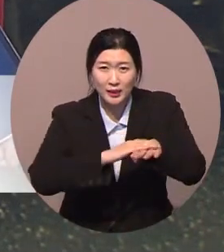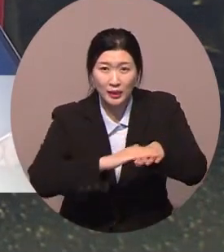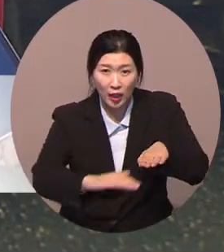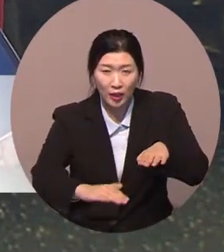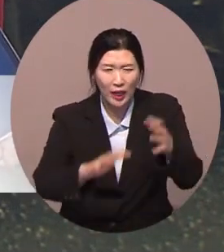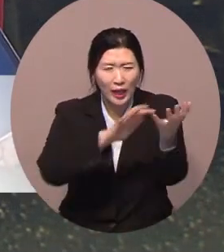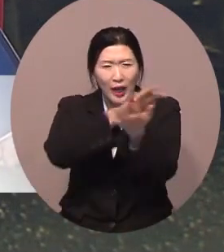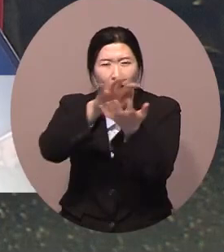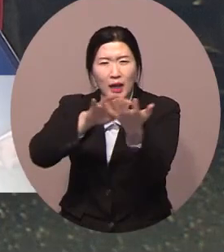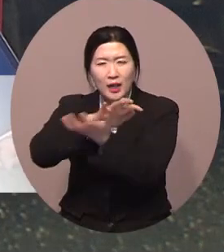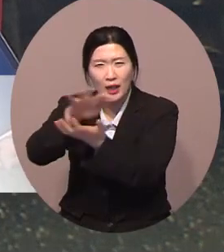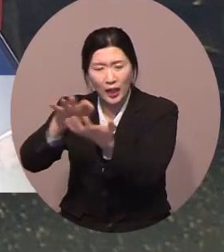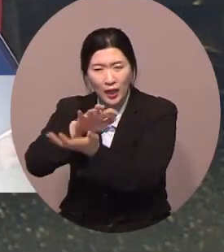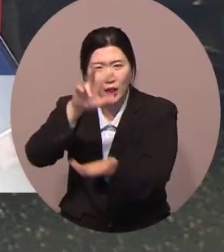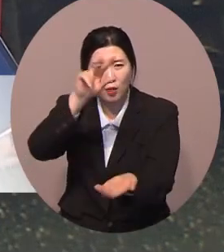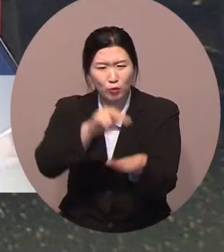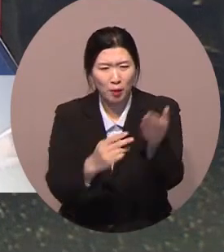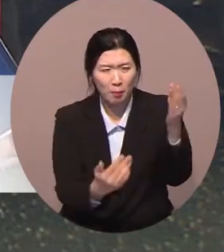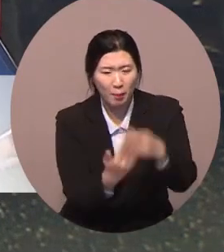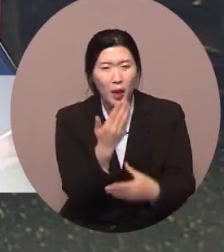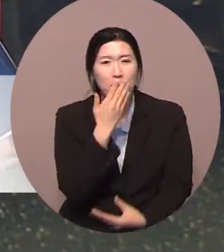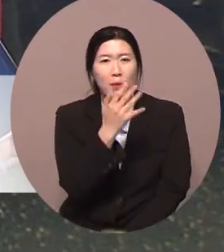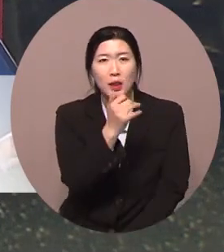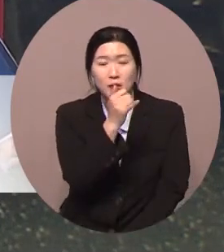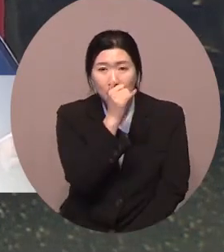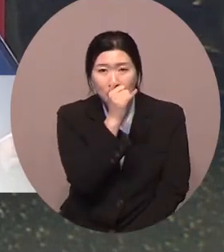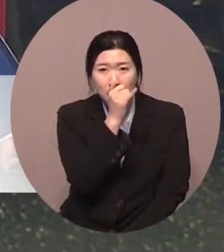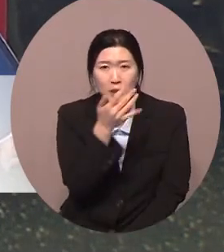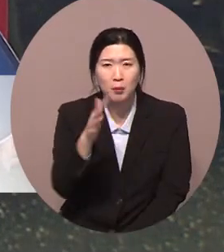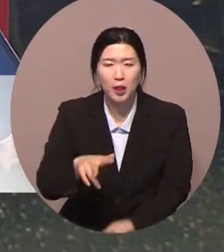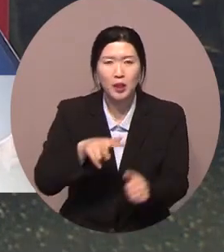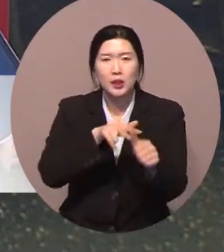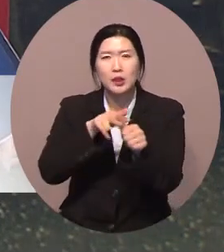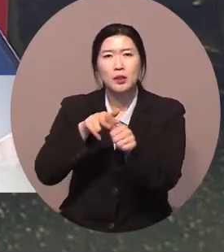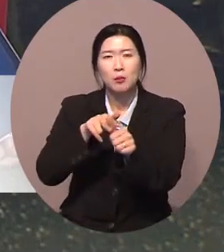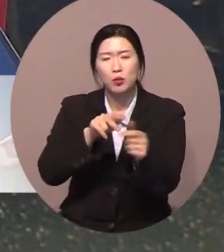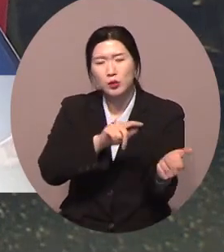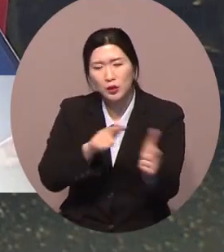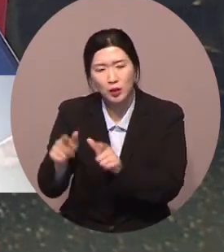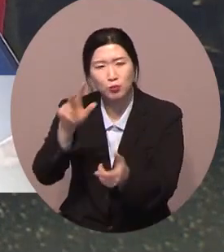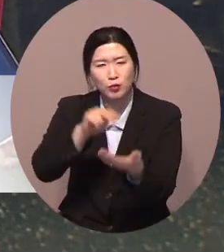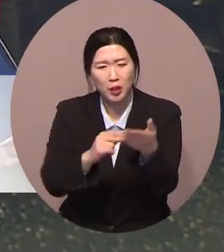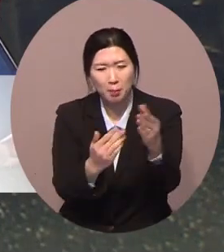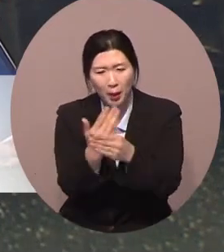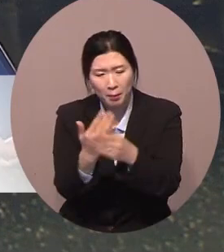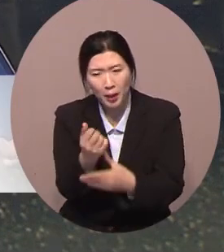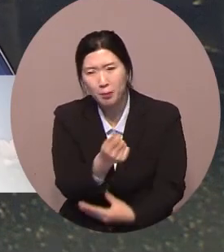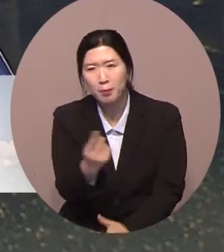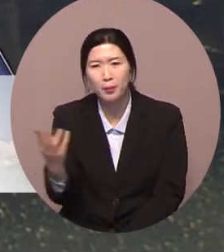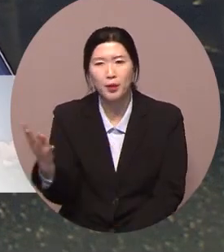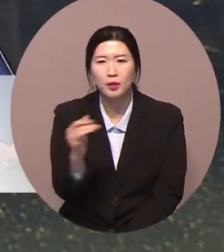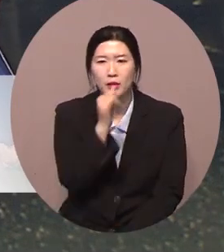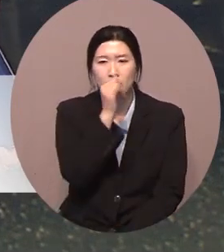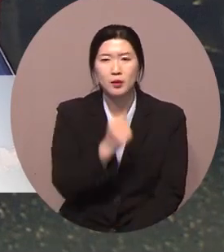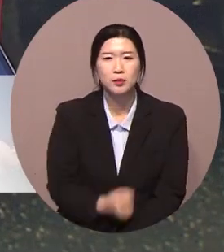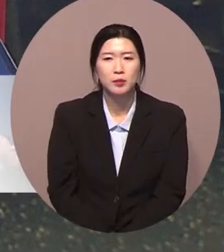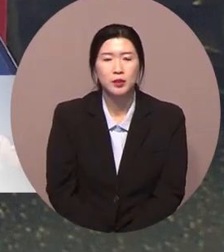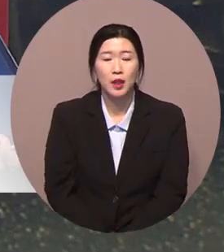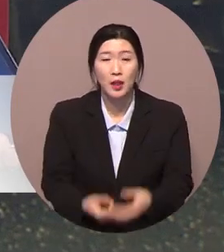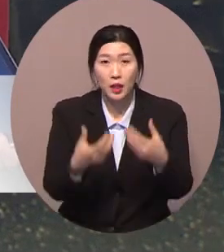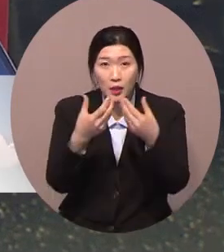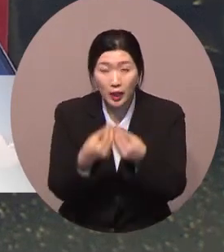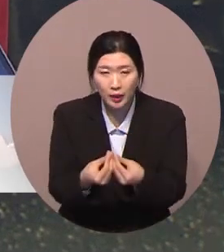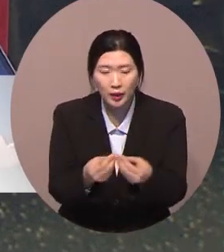안개가 껴서 사고 우려도 높았지만 꼼꼼히 살펴보니 여러 가지 문제점도 드러나고 있습니다. 사고 시